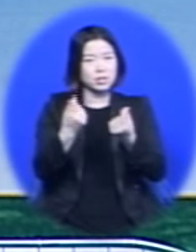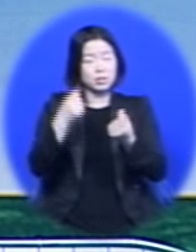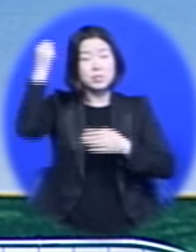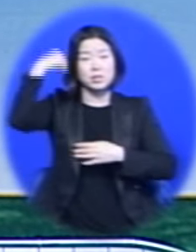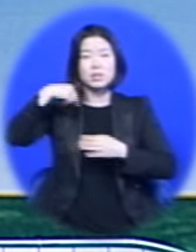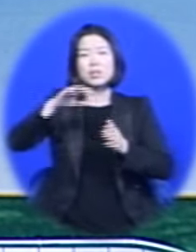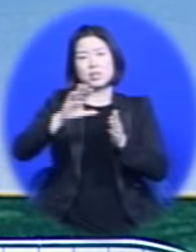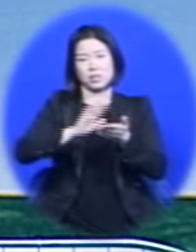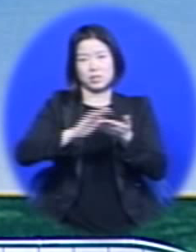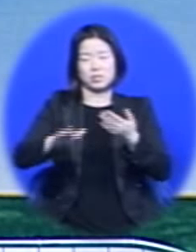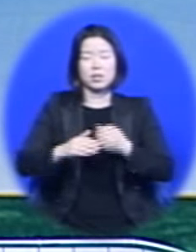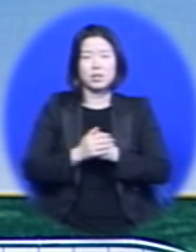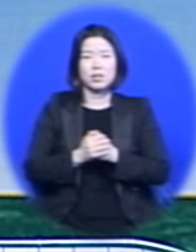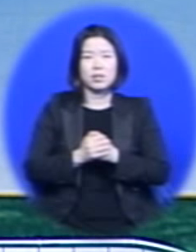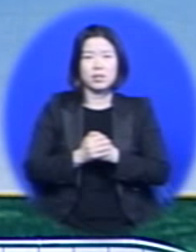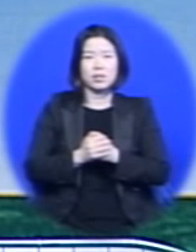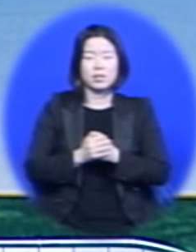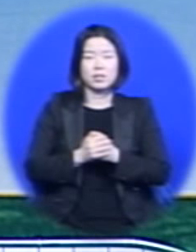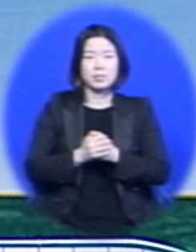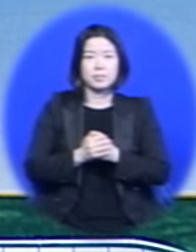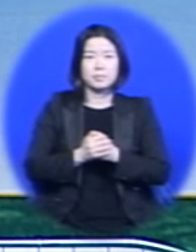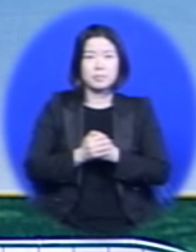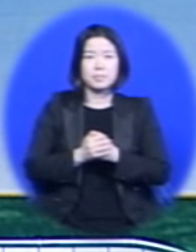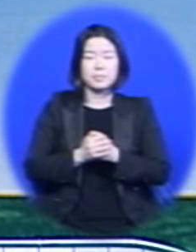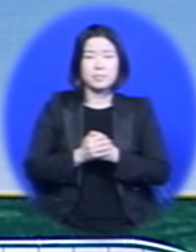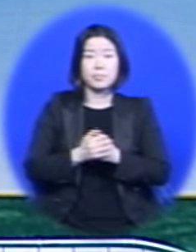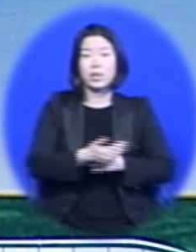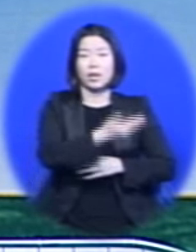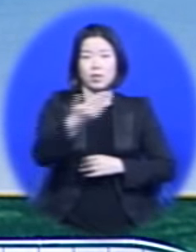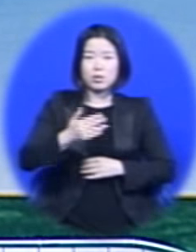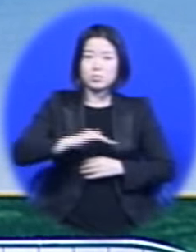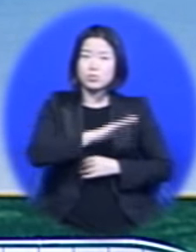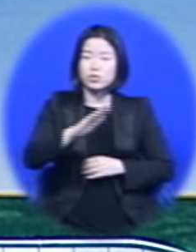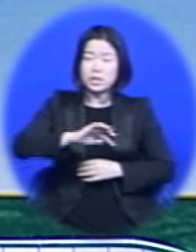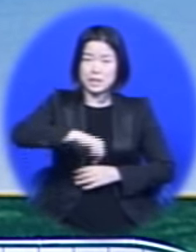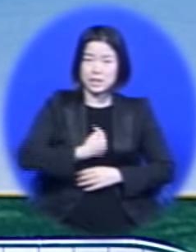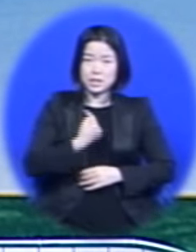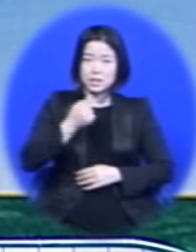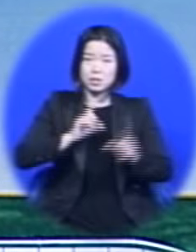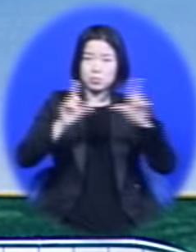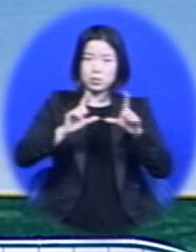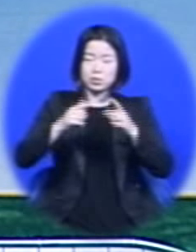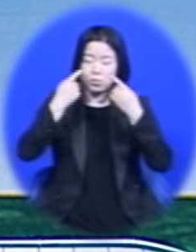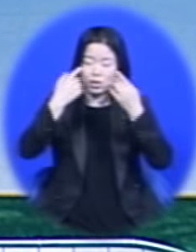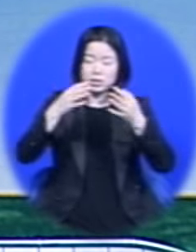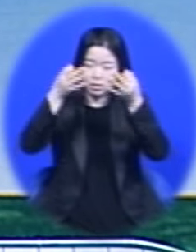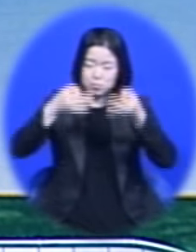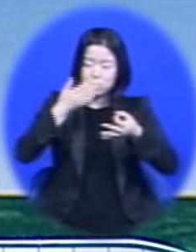거짓인 것처럼 느껴진다. 여러분, 우리는 우리 자신의 모습을 정확히 보지